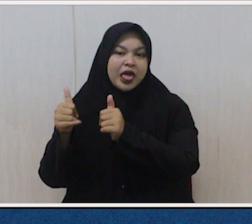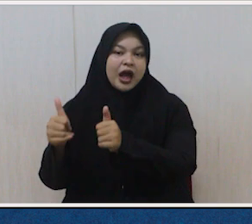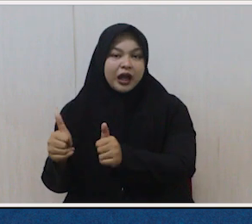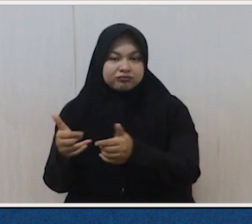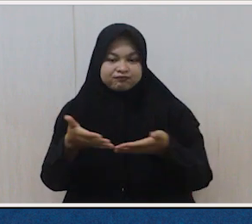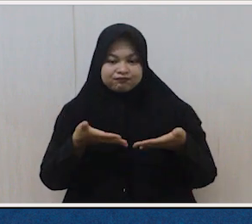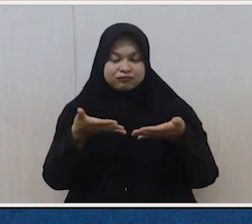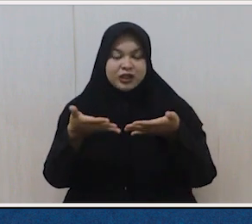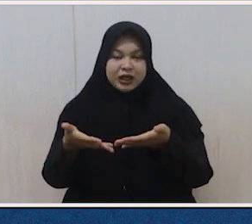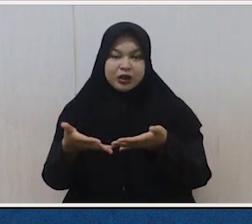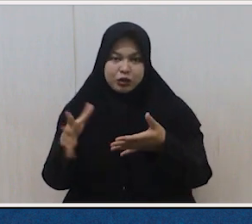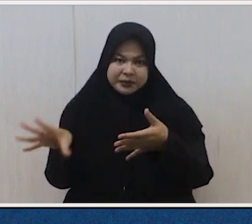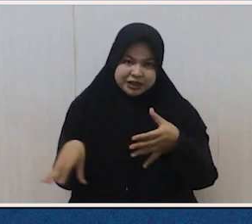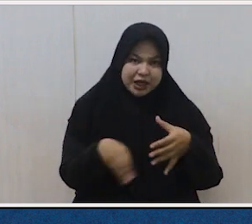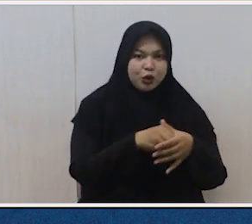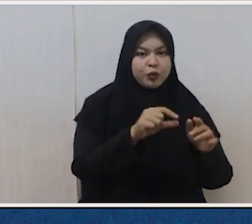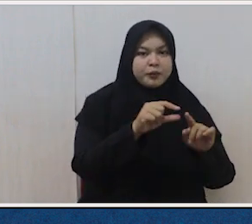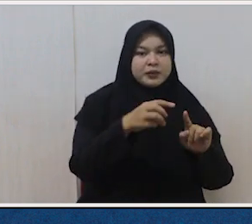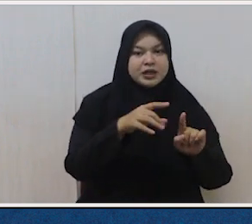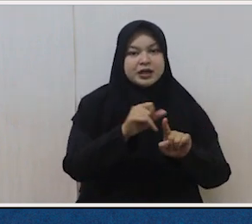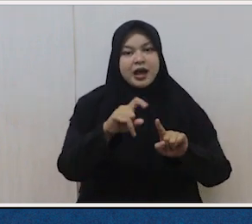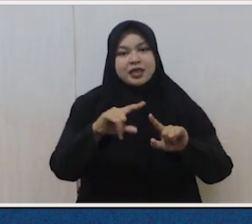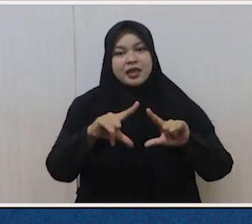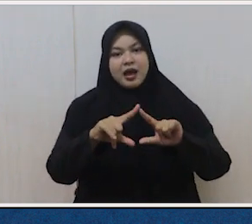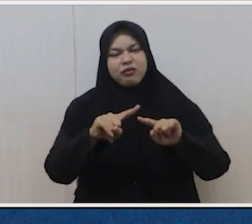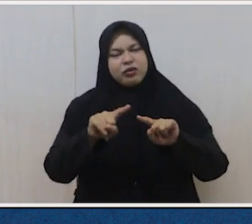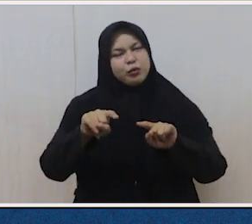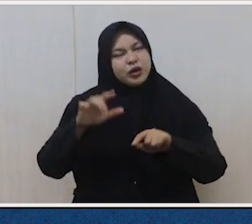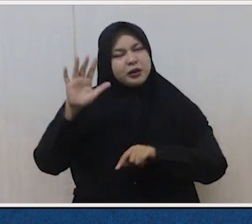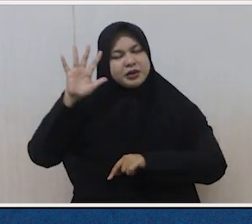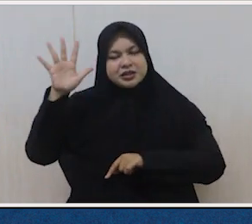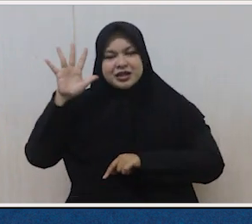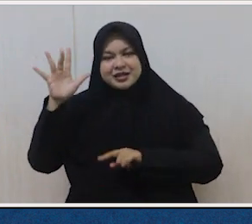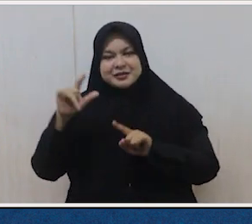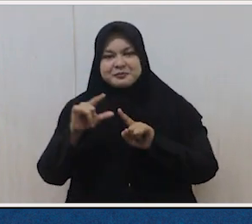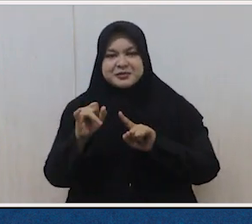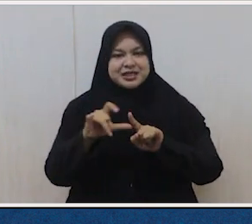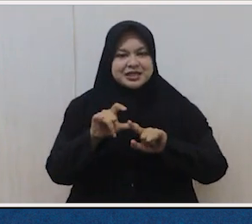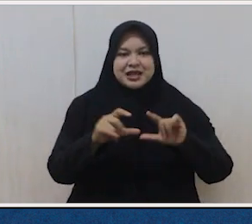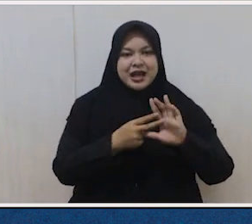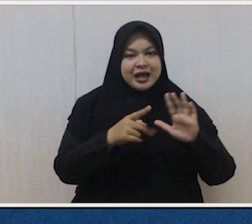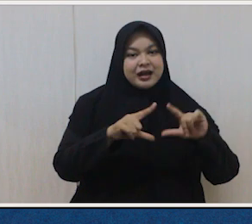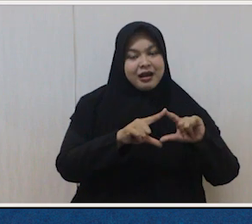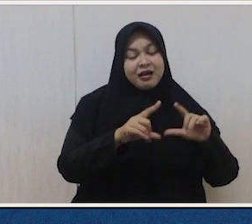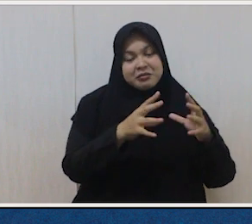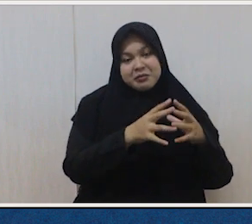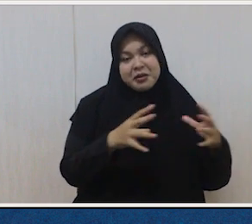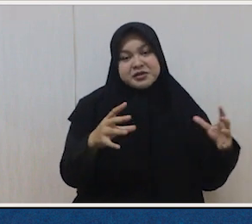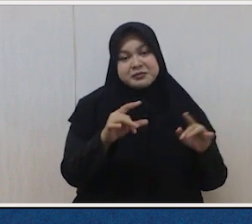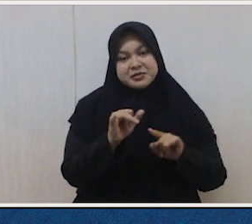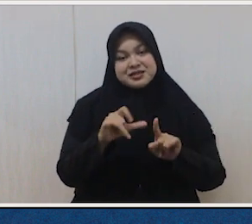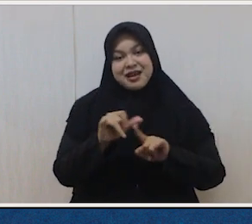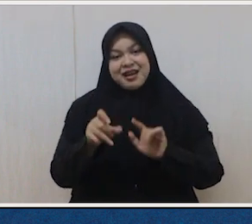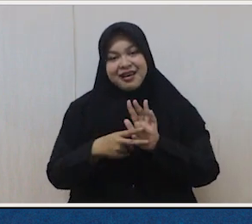imajinasi kita mungkin pidana gitu Iya gitu jadi Eh ini ya memang dominan pidana saya akui SII